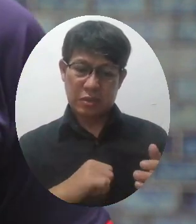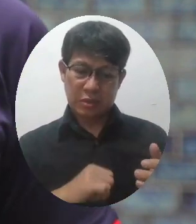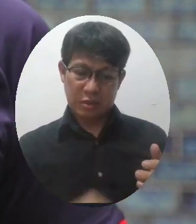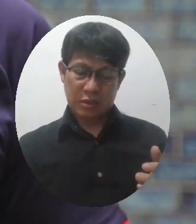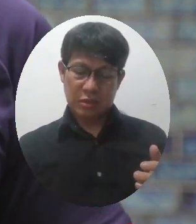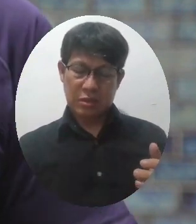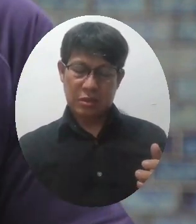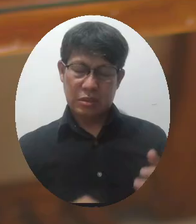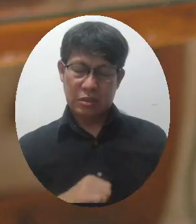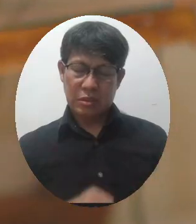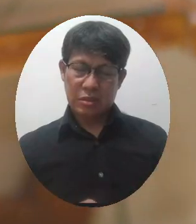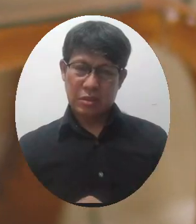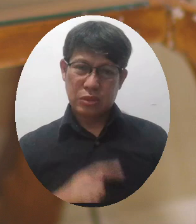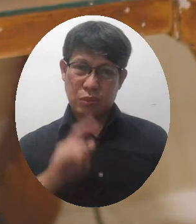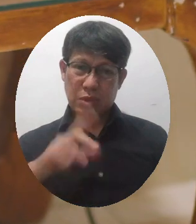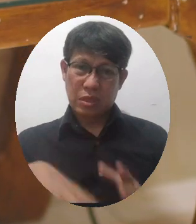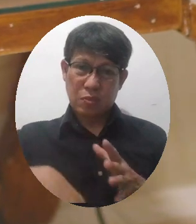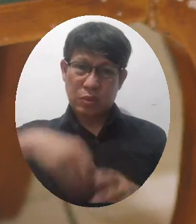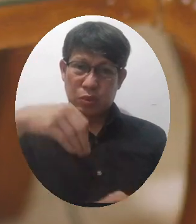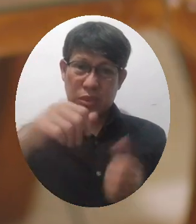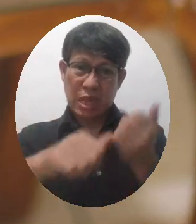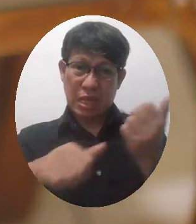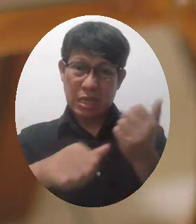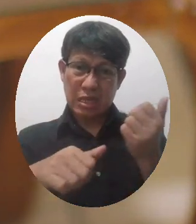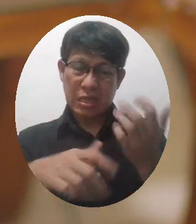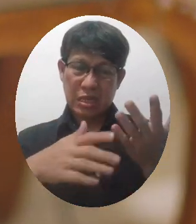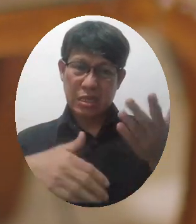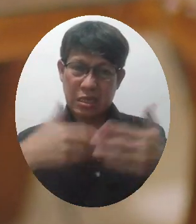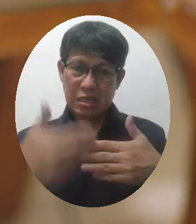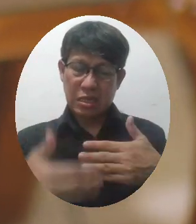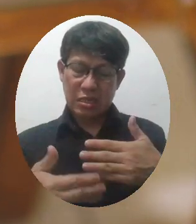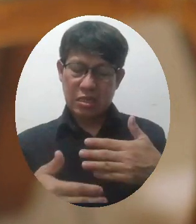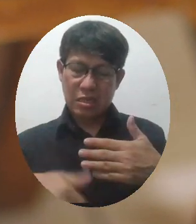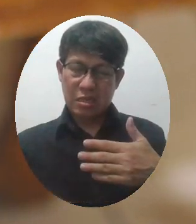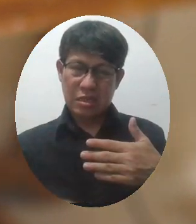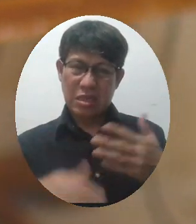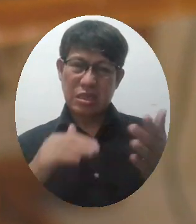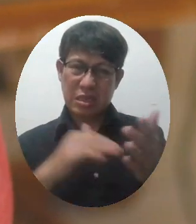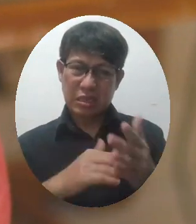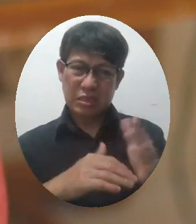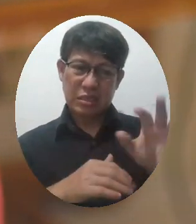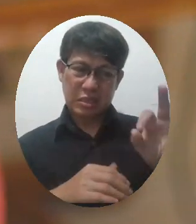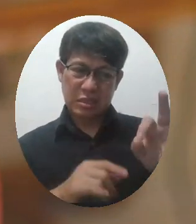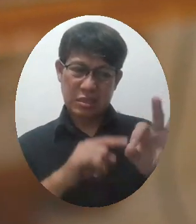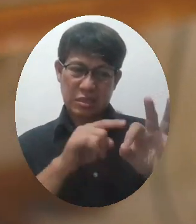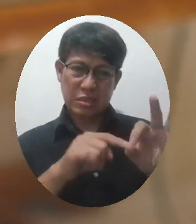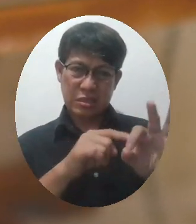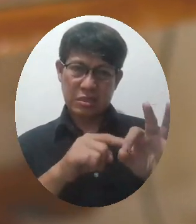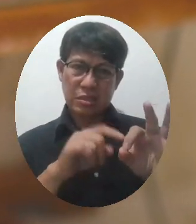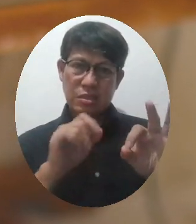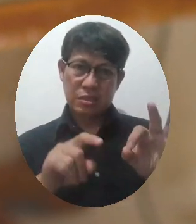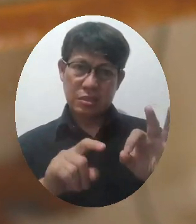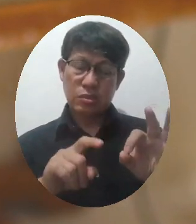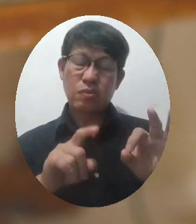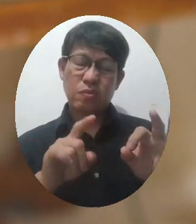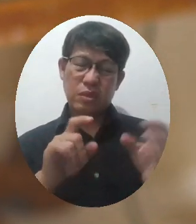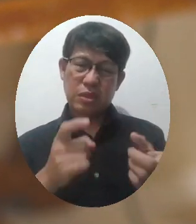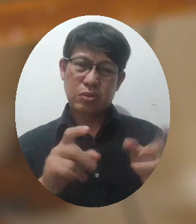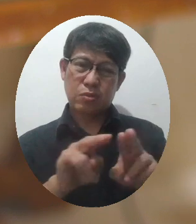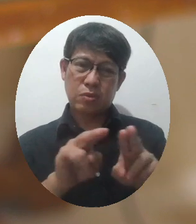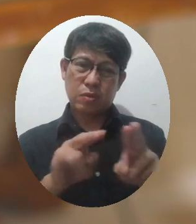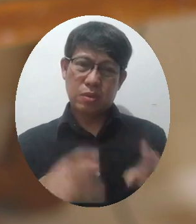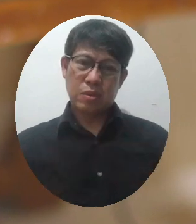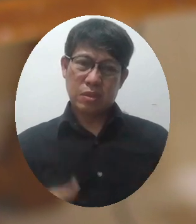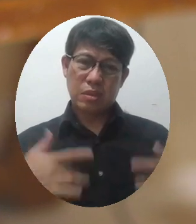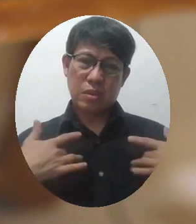sa tiyan para pansamantalang mailabas ang dumi. Ang susunod ay ang paglalagay ng butas ng puwet para maging normal